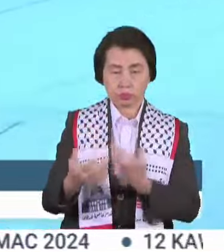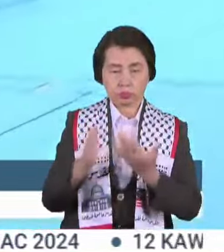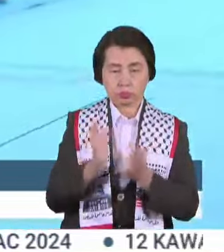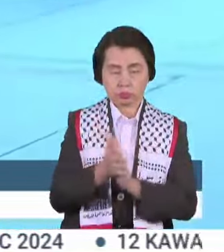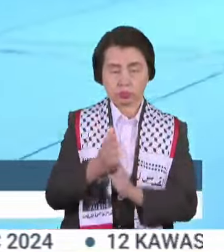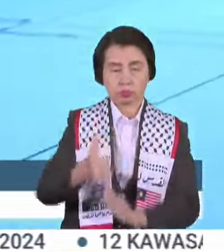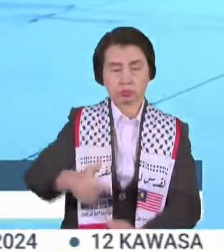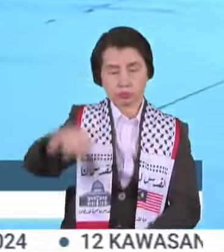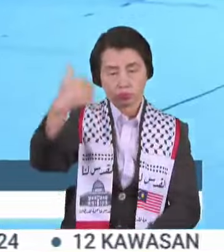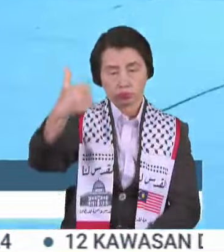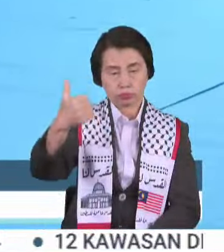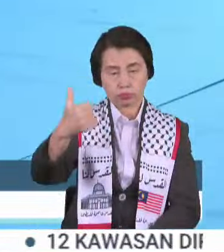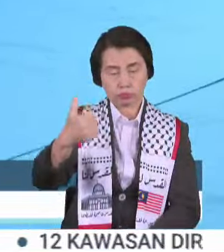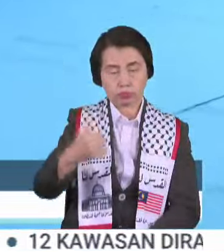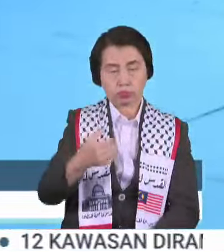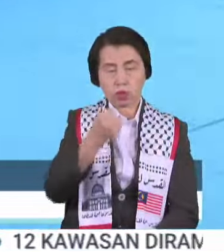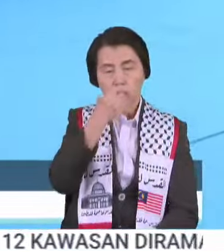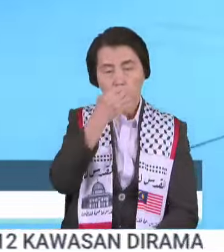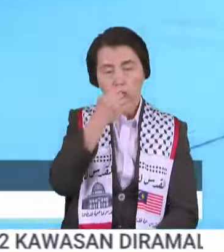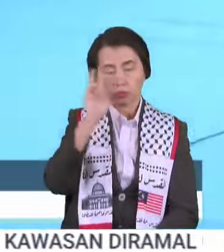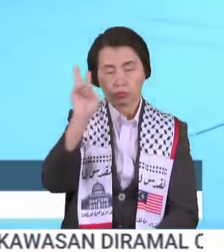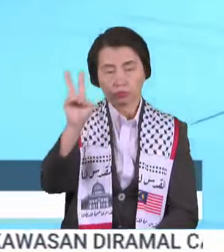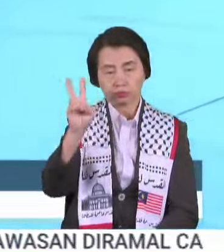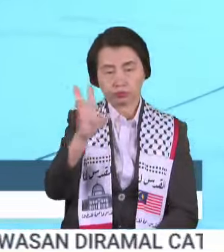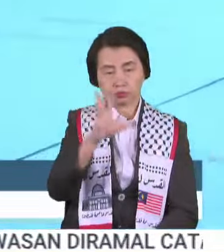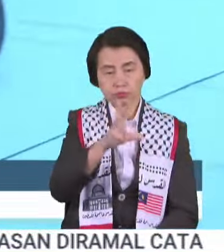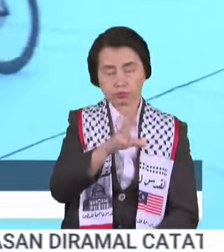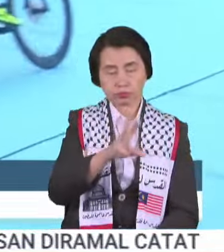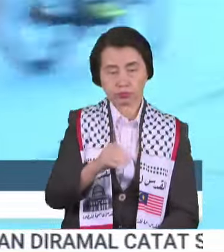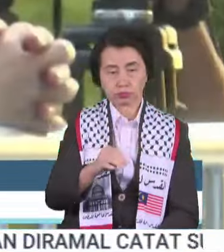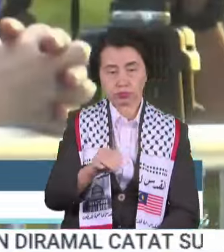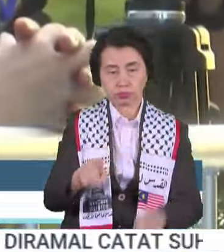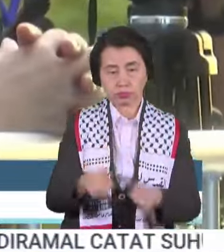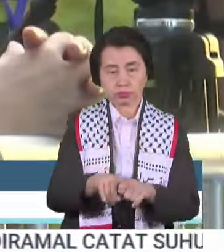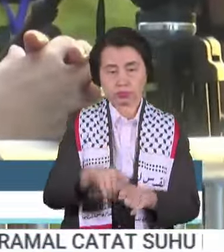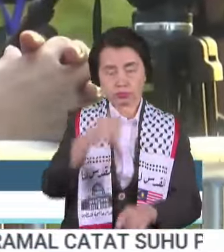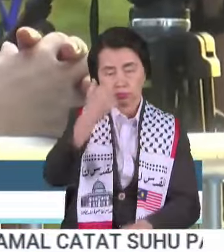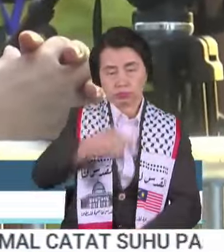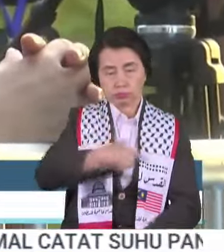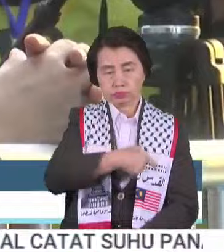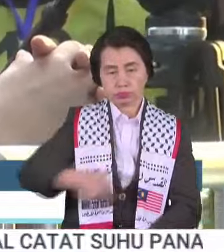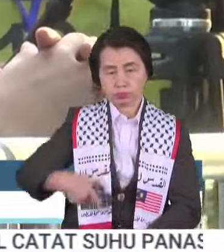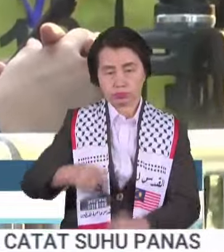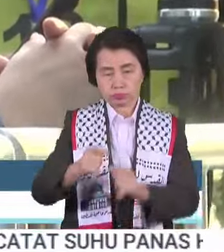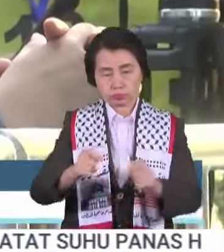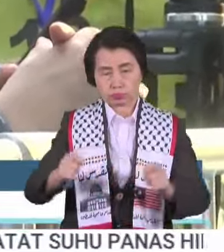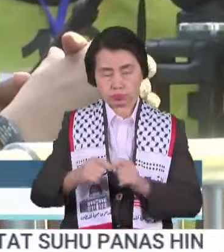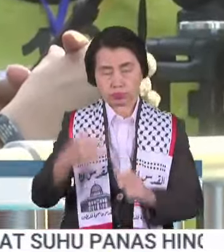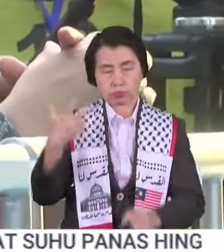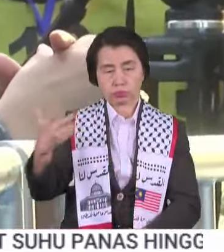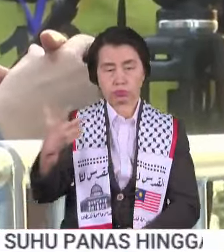muncul juara ikuti Bailey Brown dari Hong Kong kedua dan Alanis Seifert dari Switzerland di tempat ketiga.